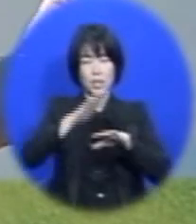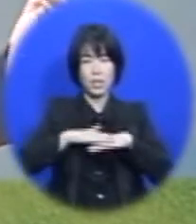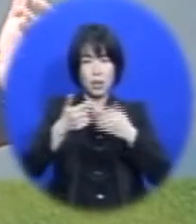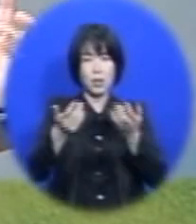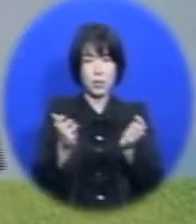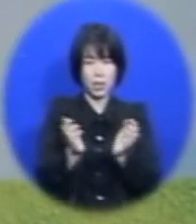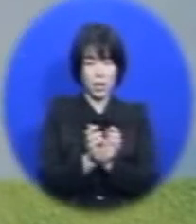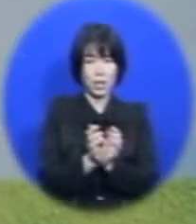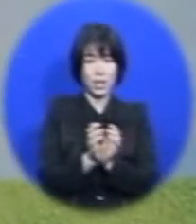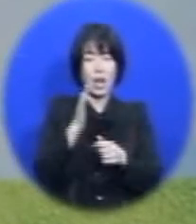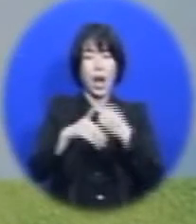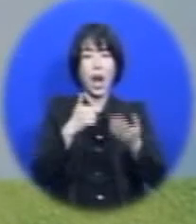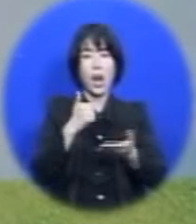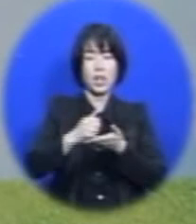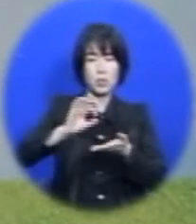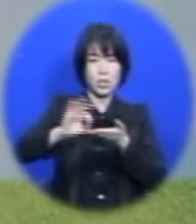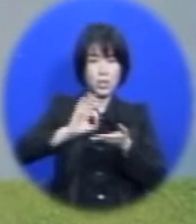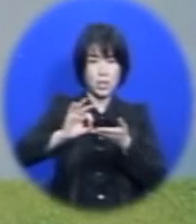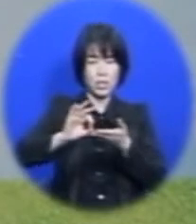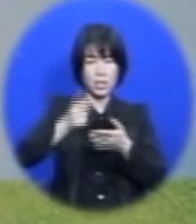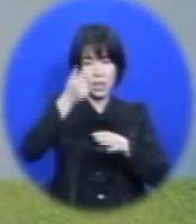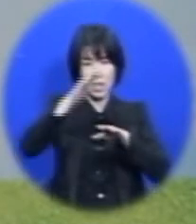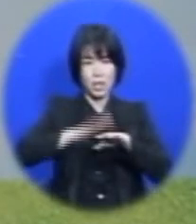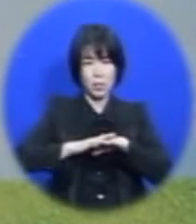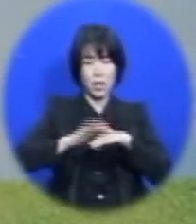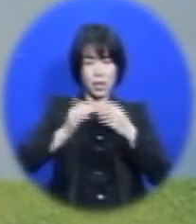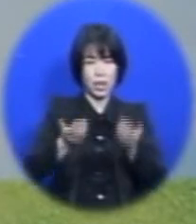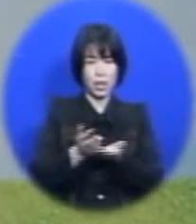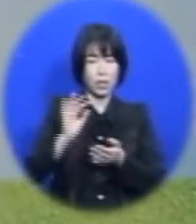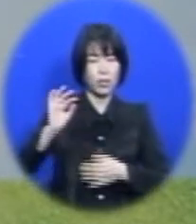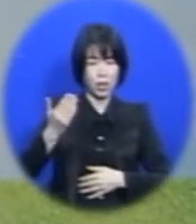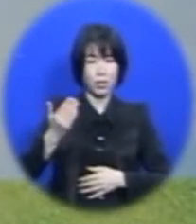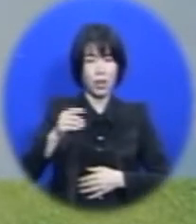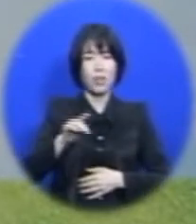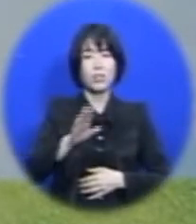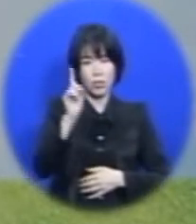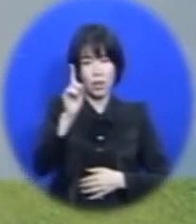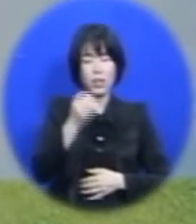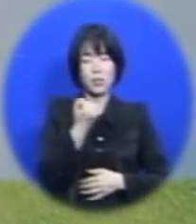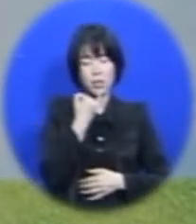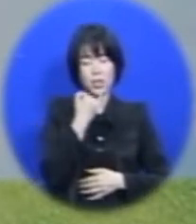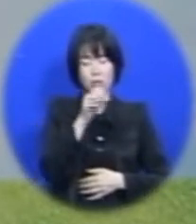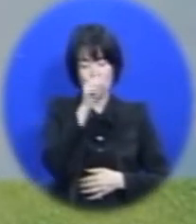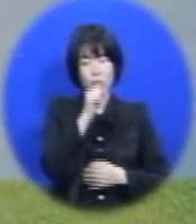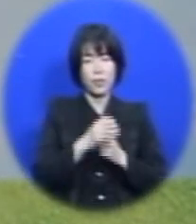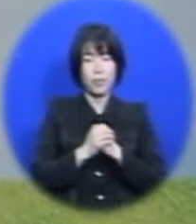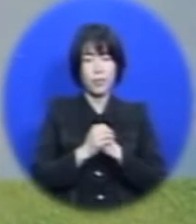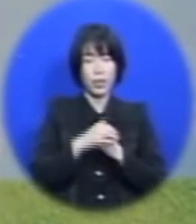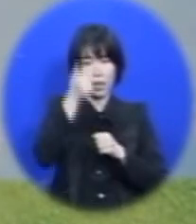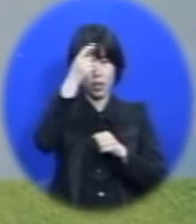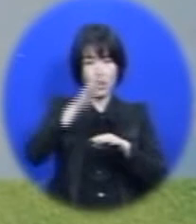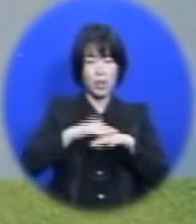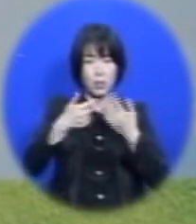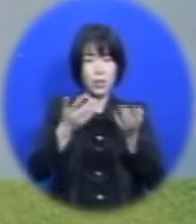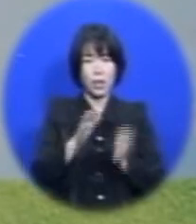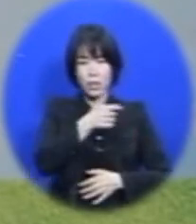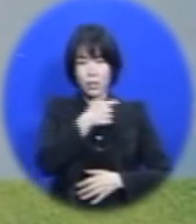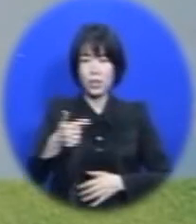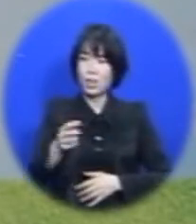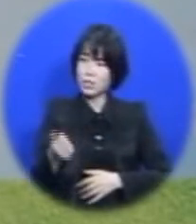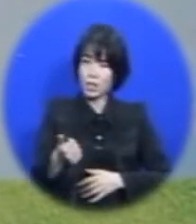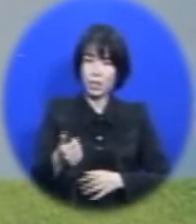이 예배당이 하나님이 쓰시는 예배당이 되었다. 그러면 된 거죠, 뭐. 그죠? 예배당 규모가 크냐 작으냐 따질 거 뭐